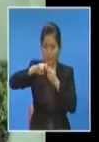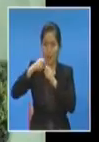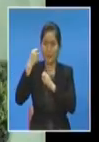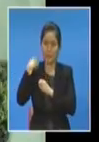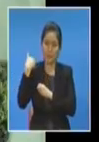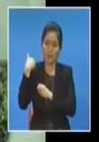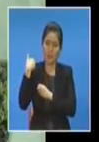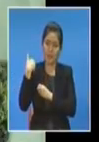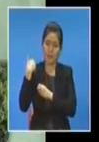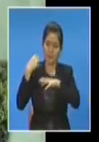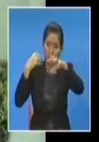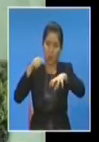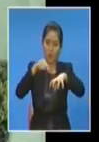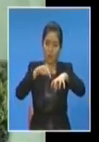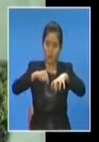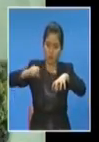ใกล้เกาะสุมาตรา